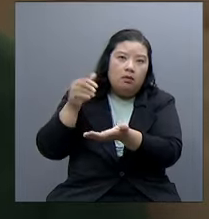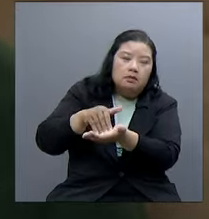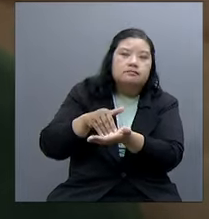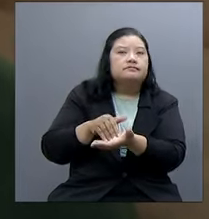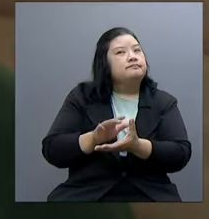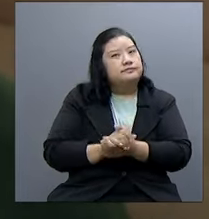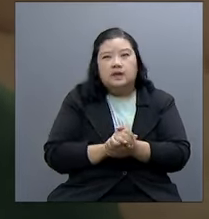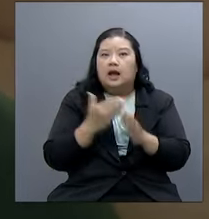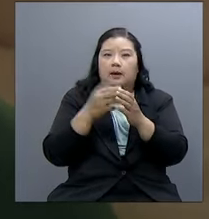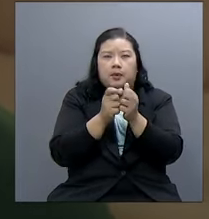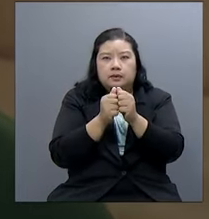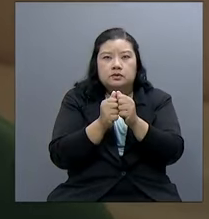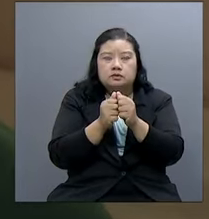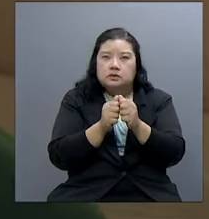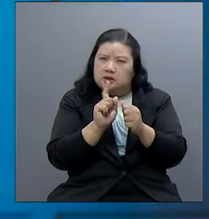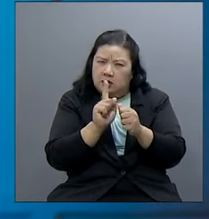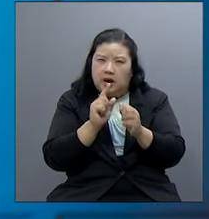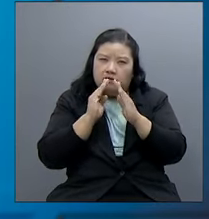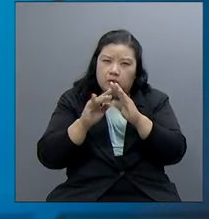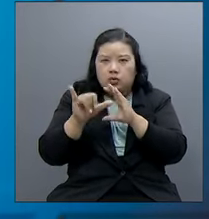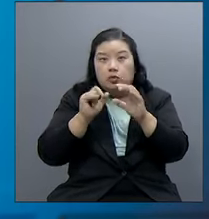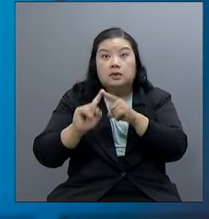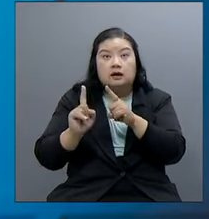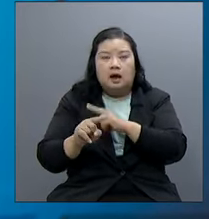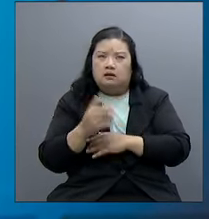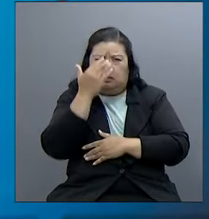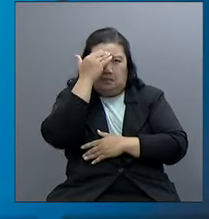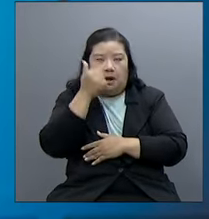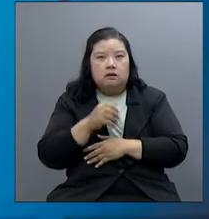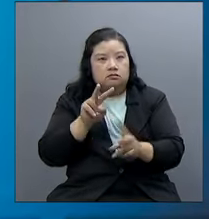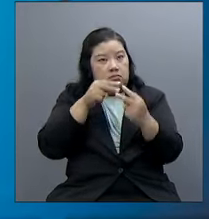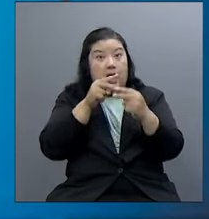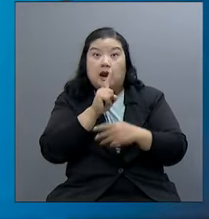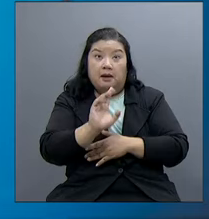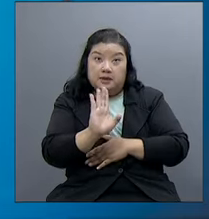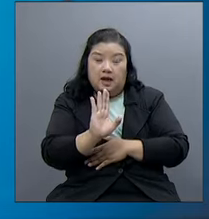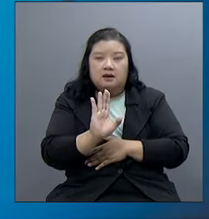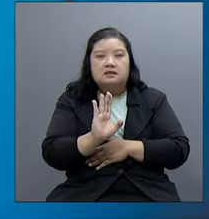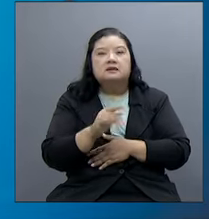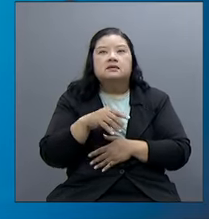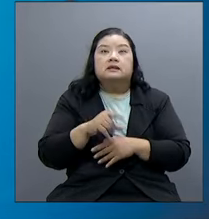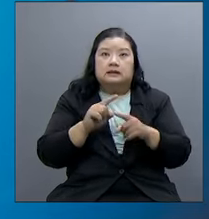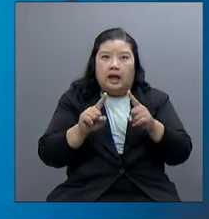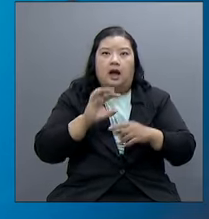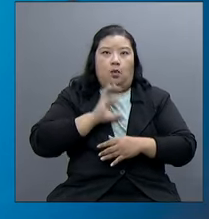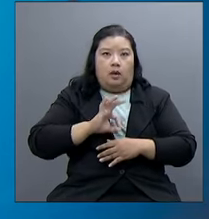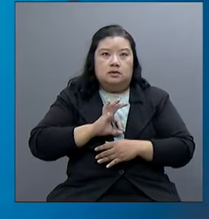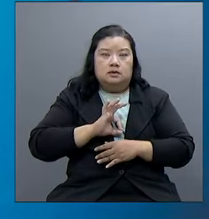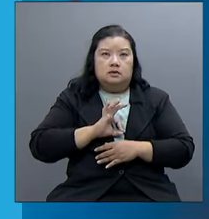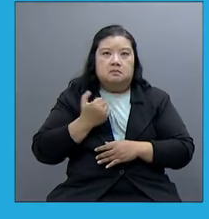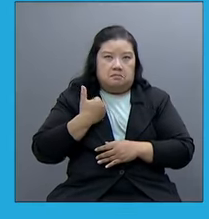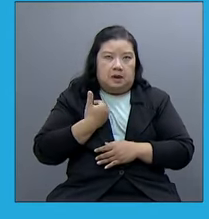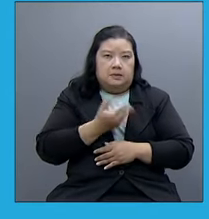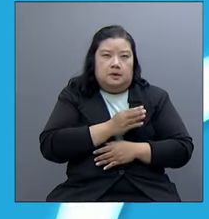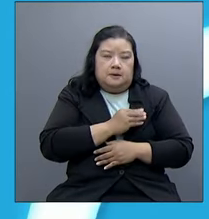ารมูี่ผ่านโเชิมีเดียไม่ไดลนแรงอะไรเพระวไม่ได้ดาร์ทอกนต่อหน้าแต่อยาลืนะครัว่าความเจ็บปวดมัเกิดขึนจิง